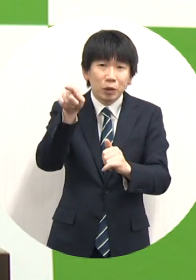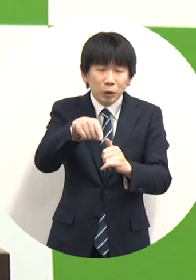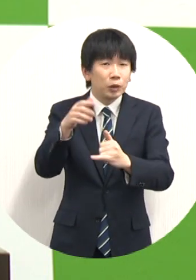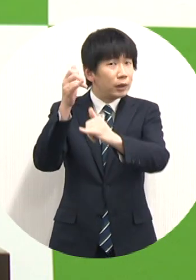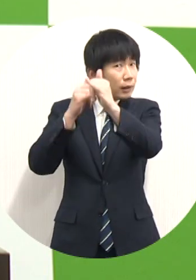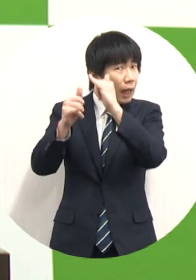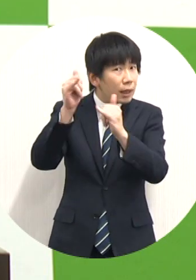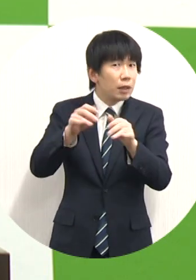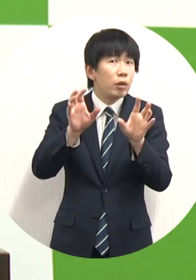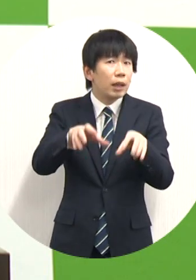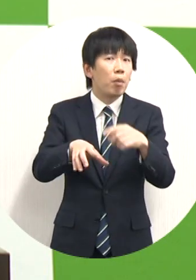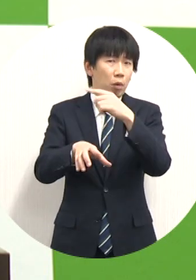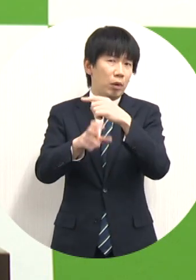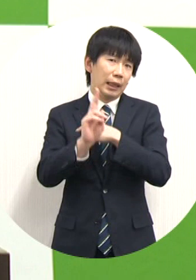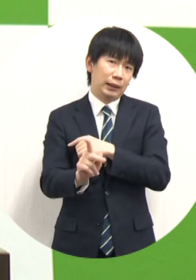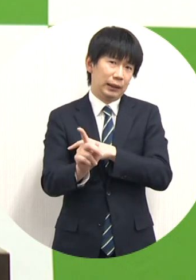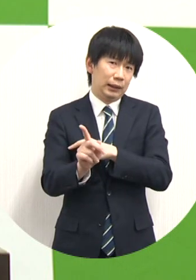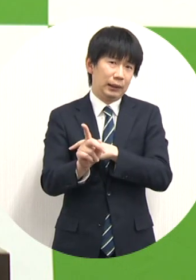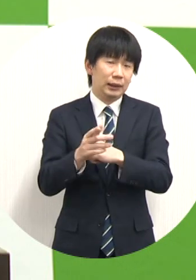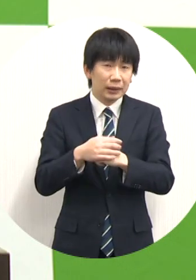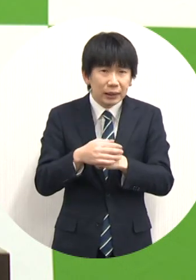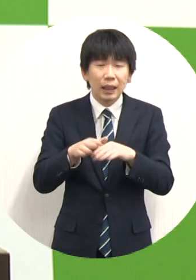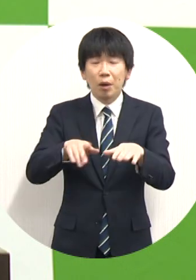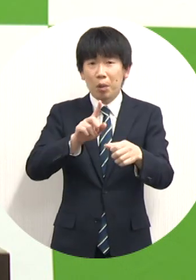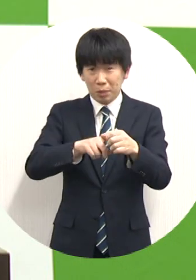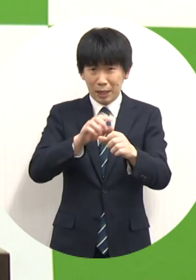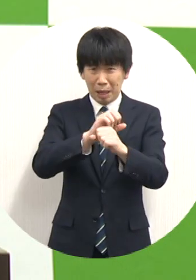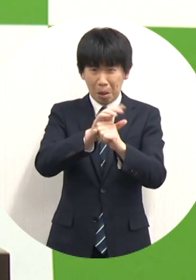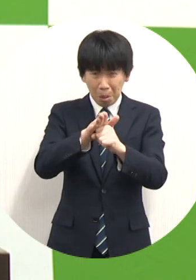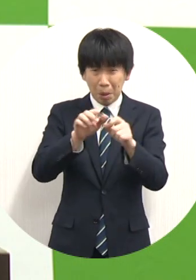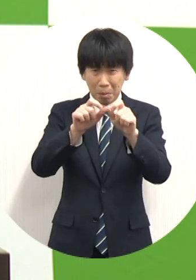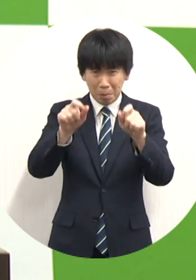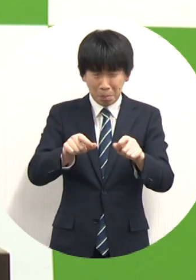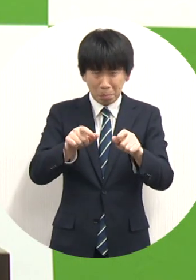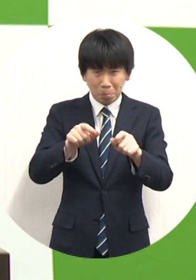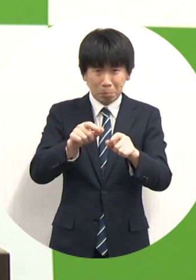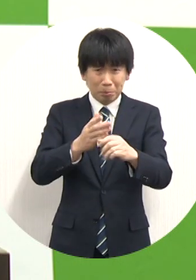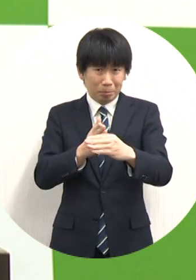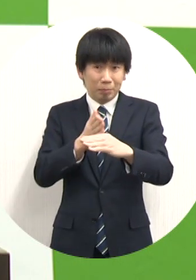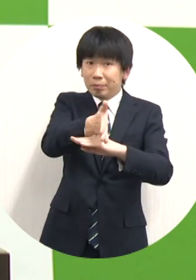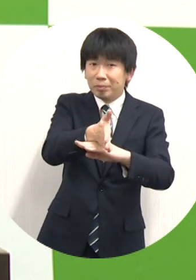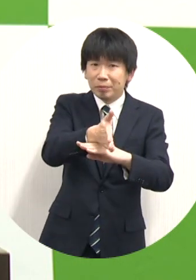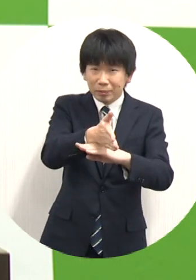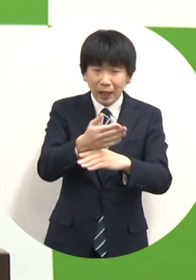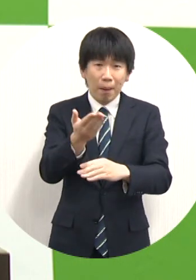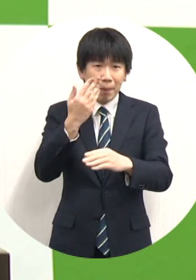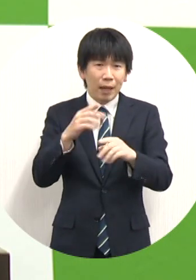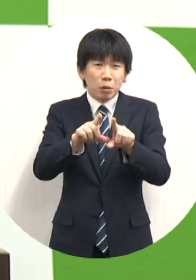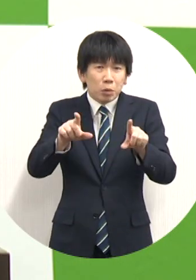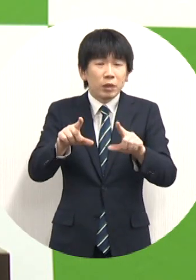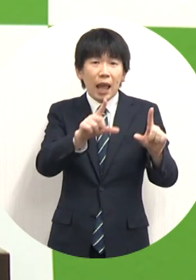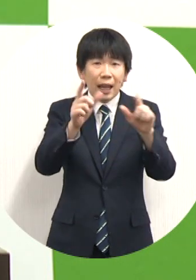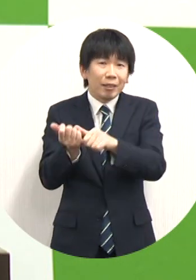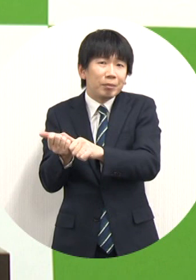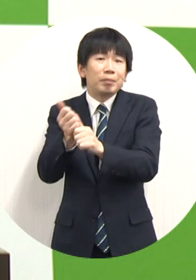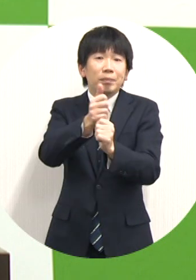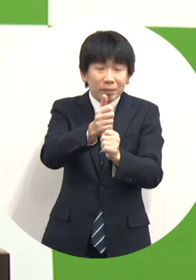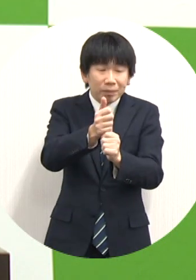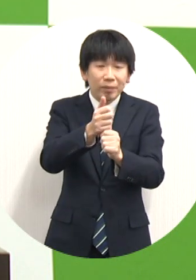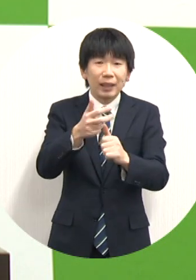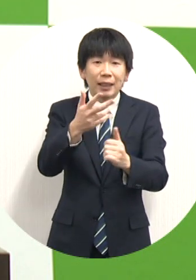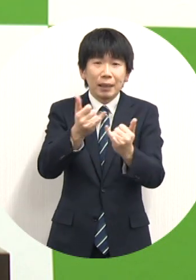が今年がこの中を乗り越えて豊かな日常を取り戻し全ての市民の皆さんにとって